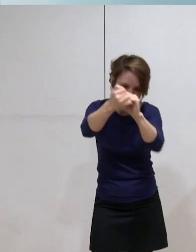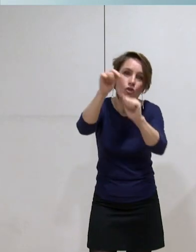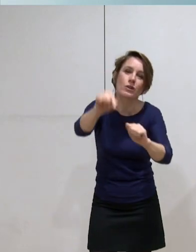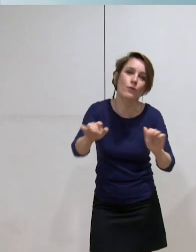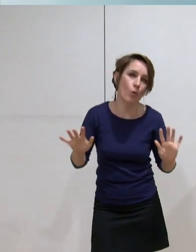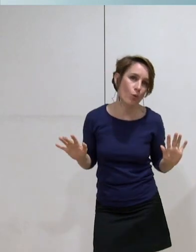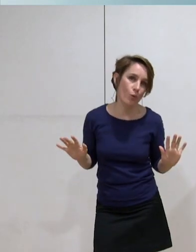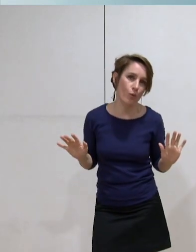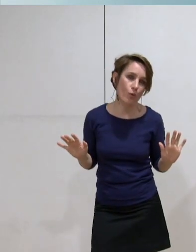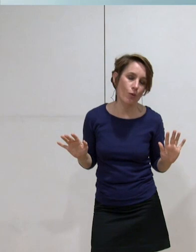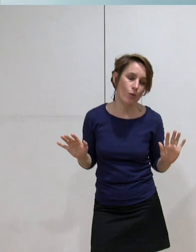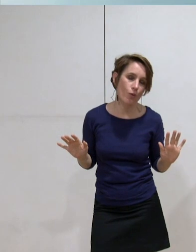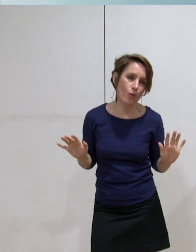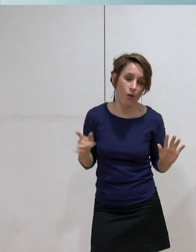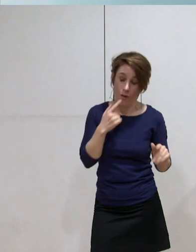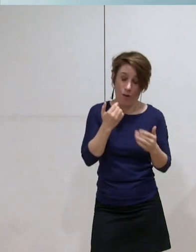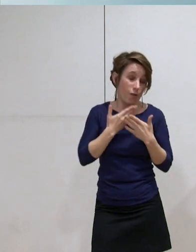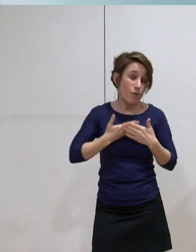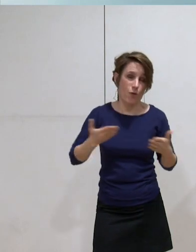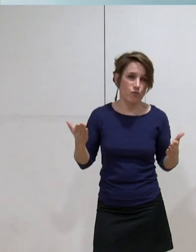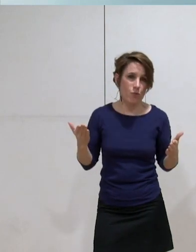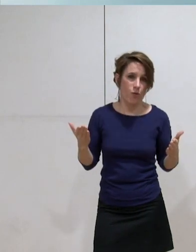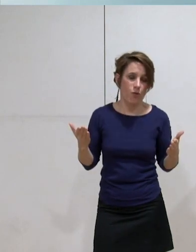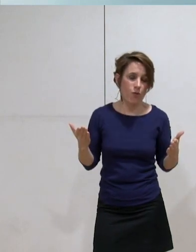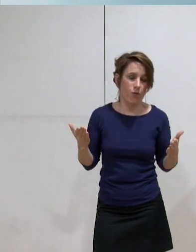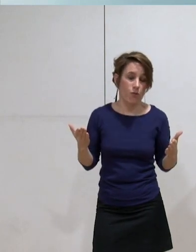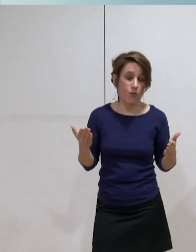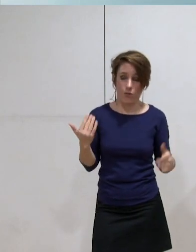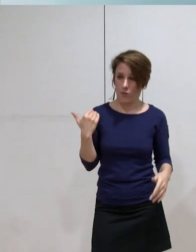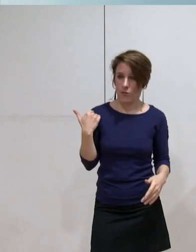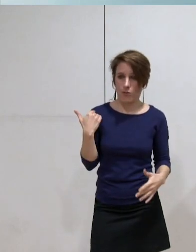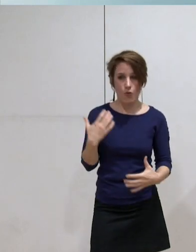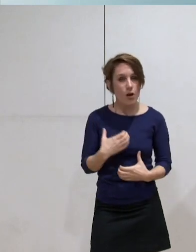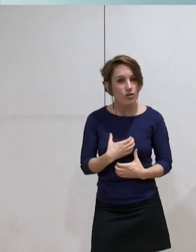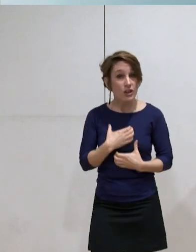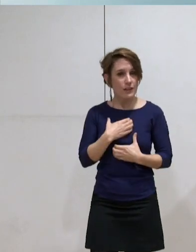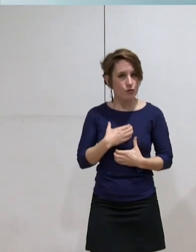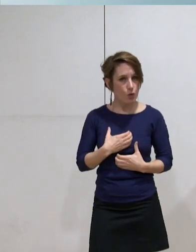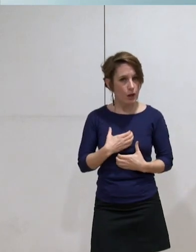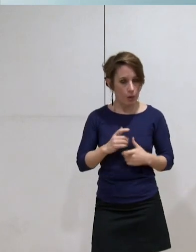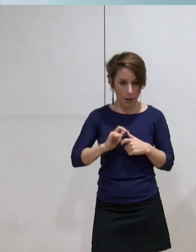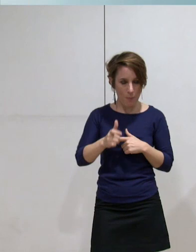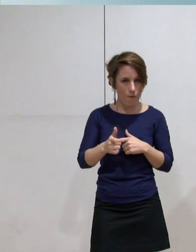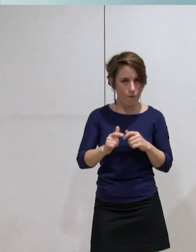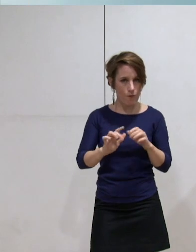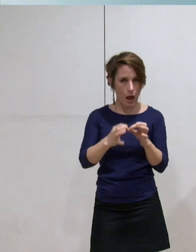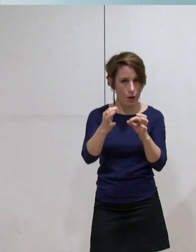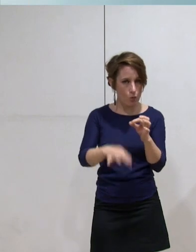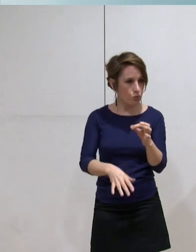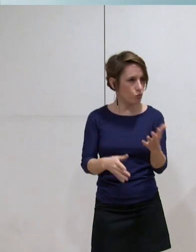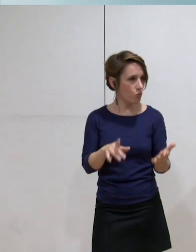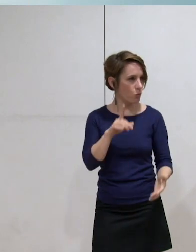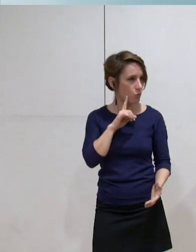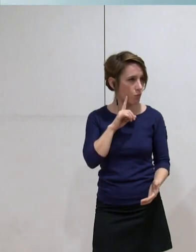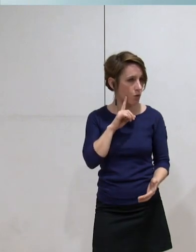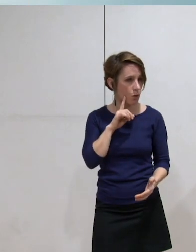je je franchement vous avez j'ai été choqué par la conclusion d'après c'est-à-dire que vous avez annoncé